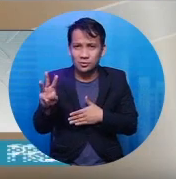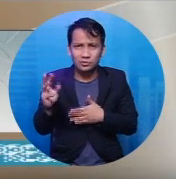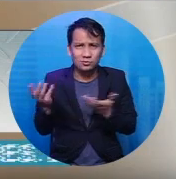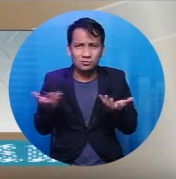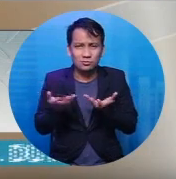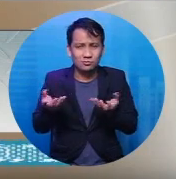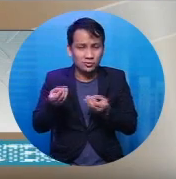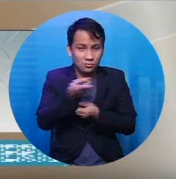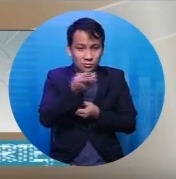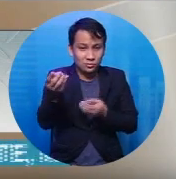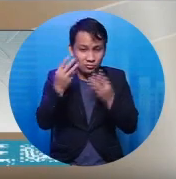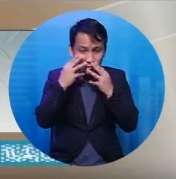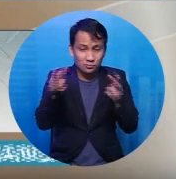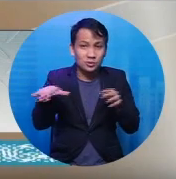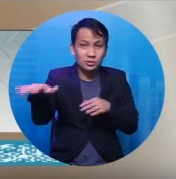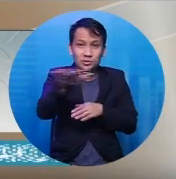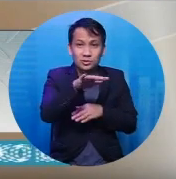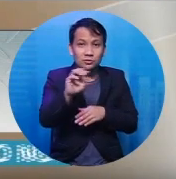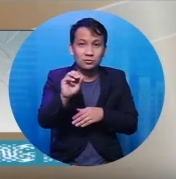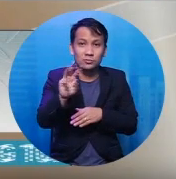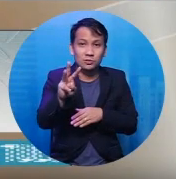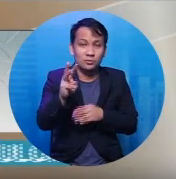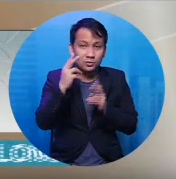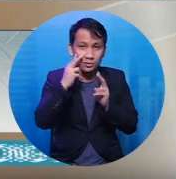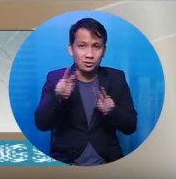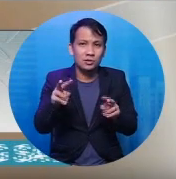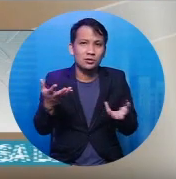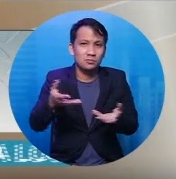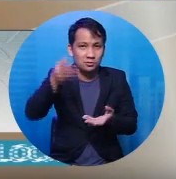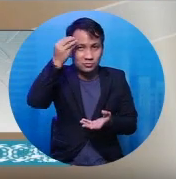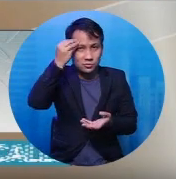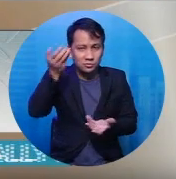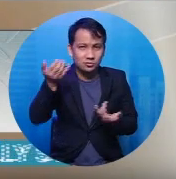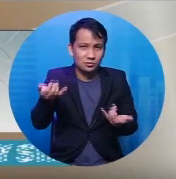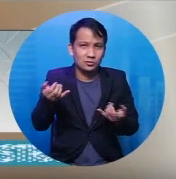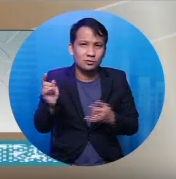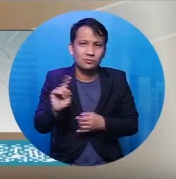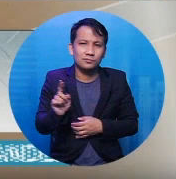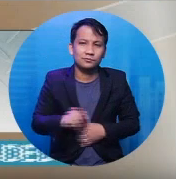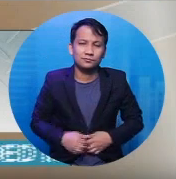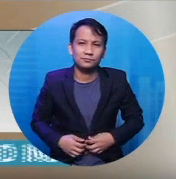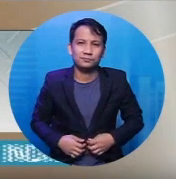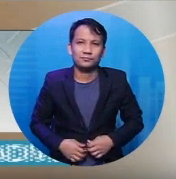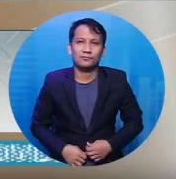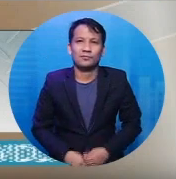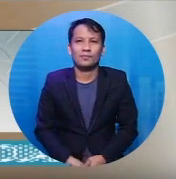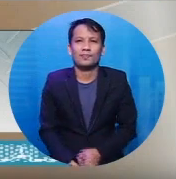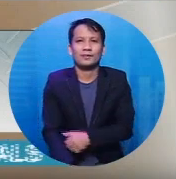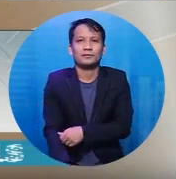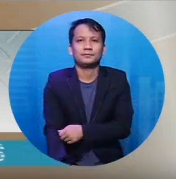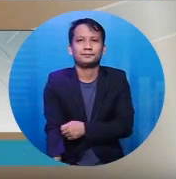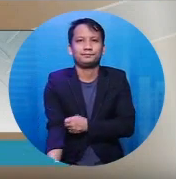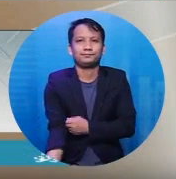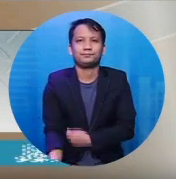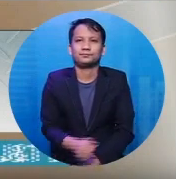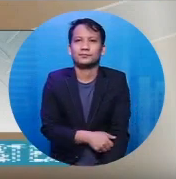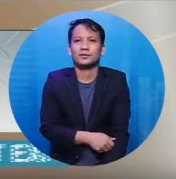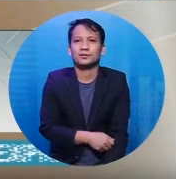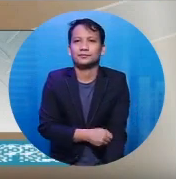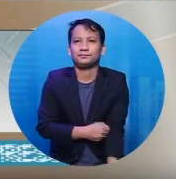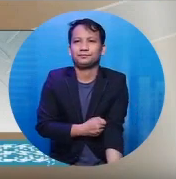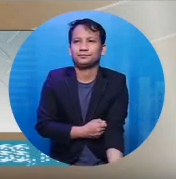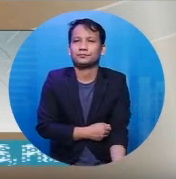naman yung mga nanonood natin mga OFW, meron silang matututunan dito. Sasabihin mo.